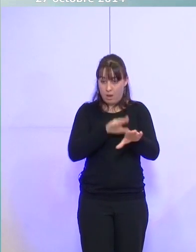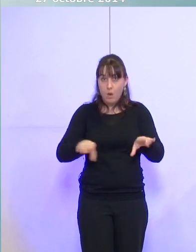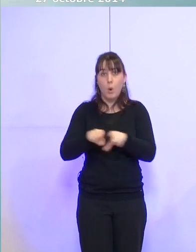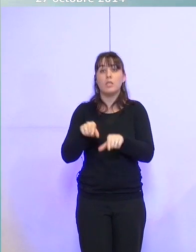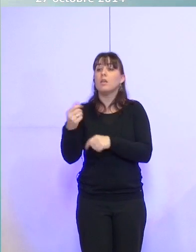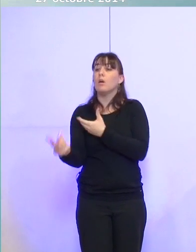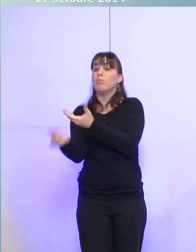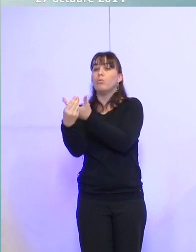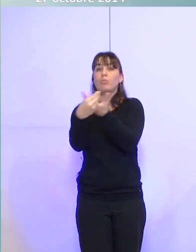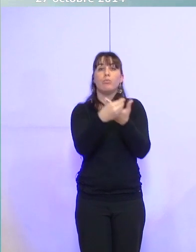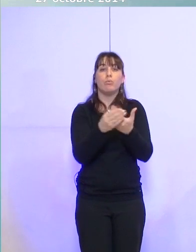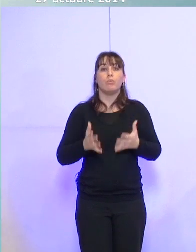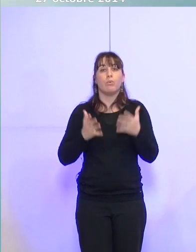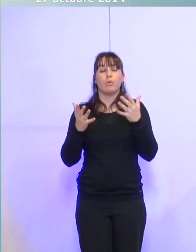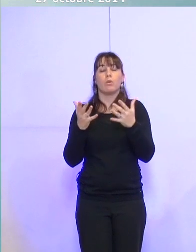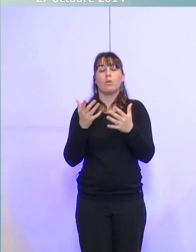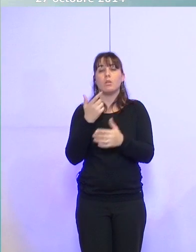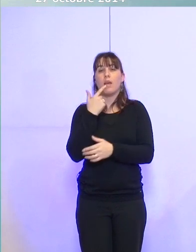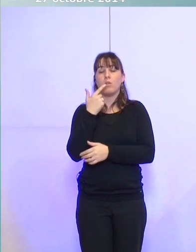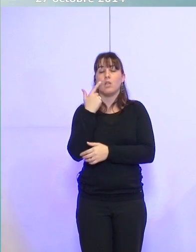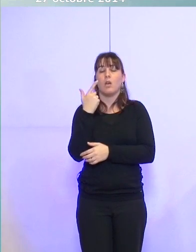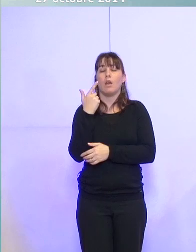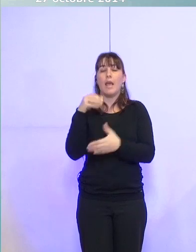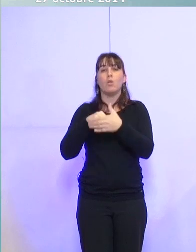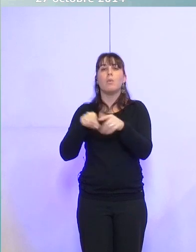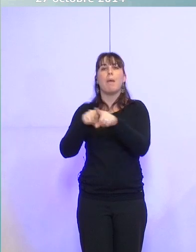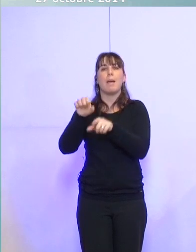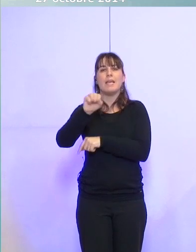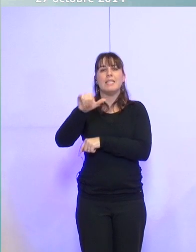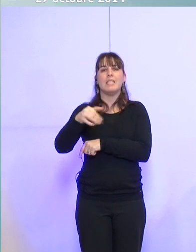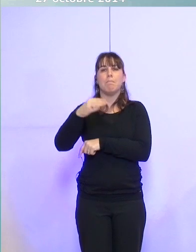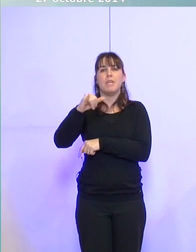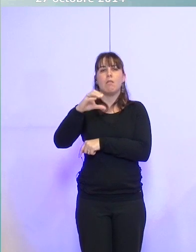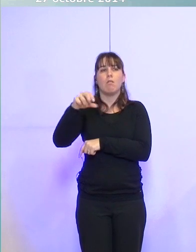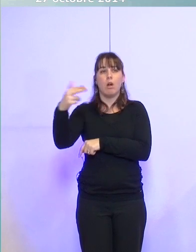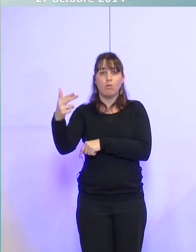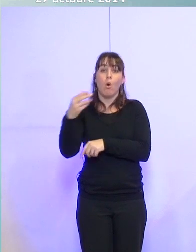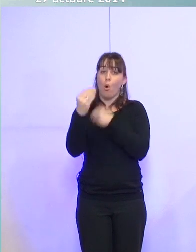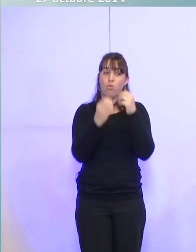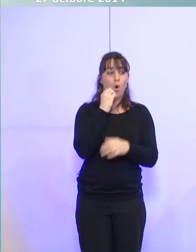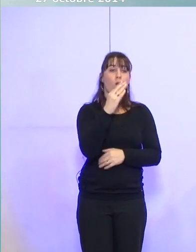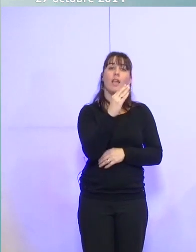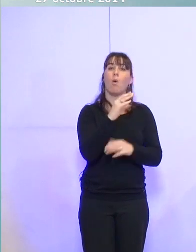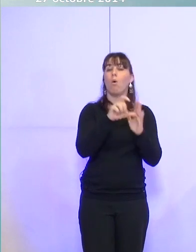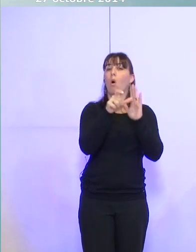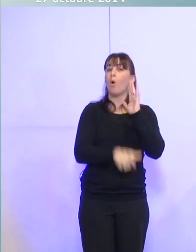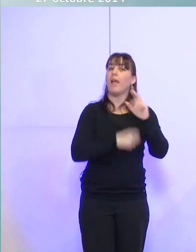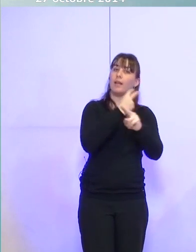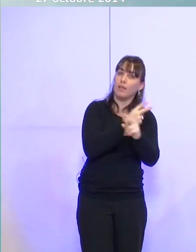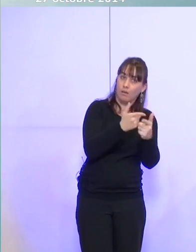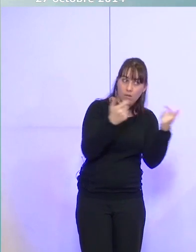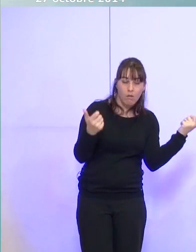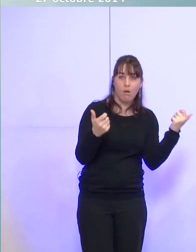acteurs économiques, et on l'a vu à propos de Semicon, comme à propos d'ailleurs du salon de l'hôtellerie, un lieu